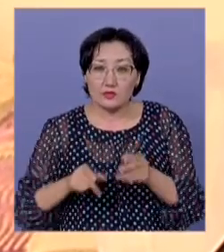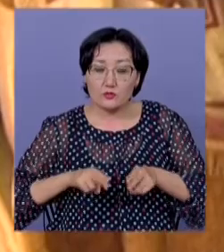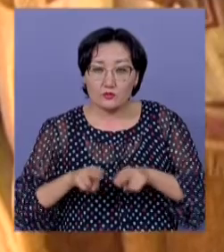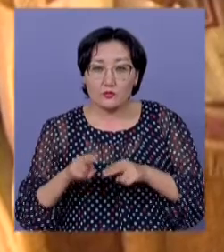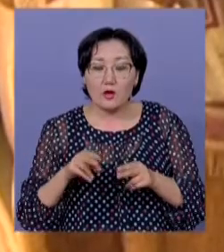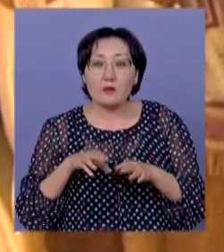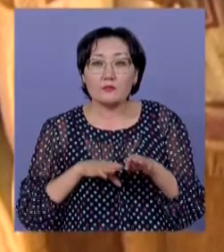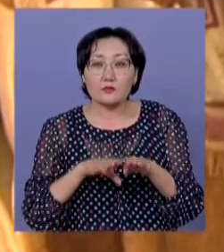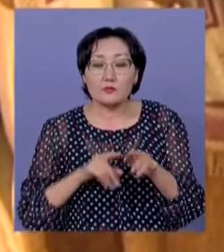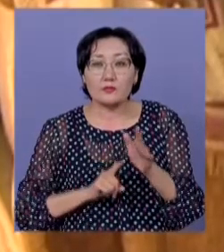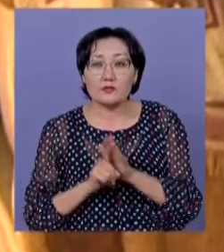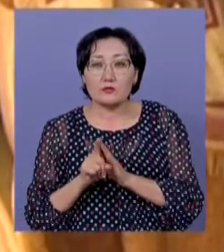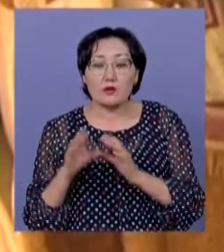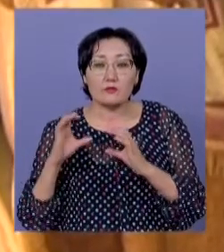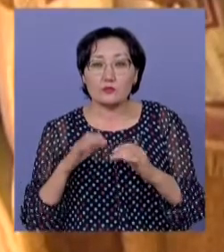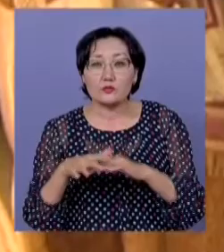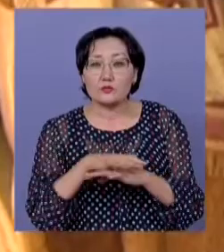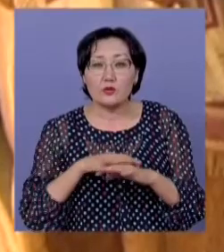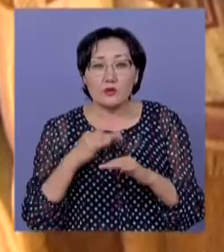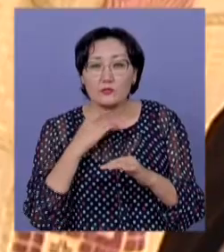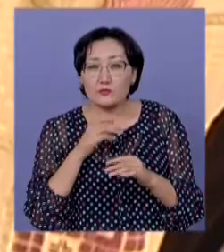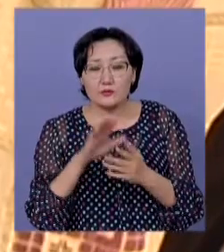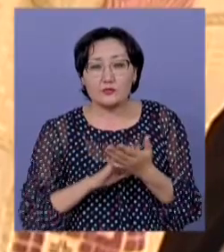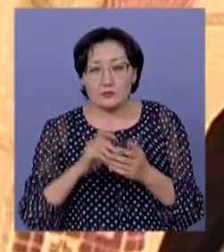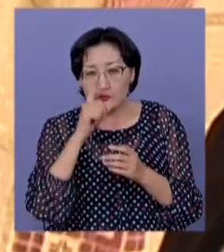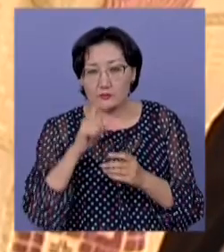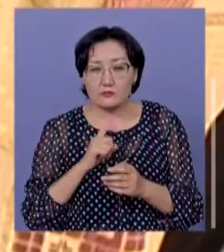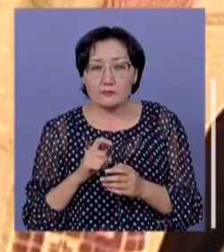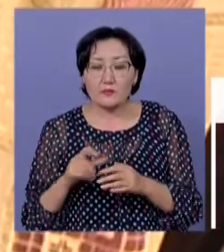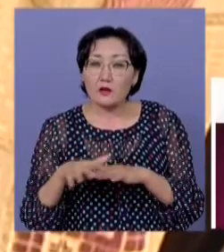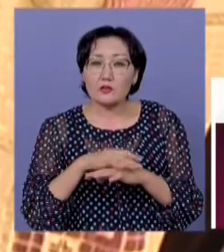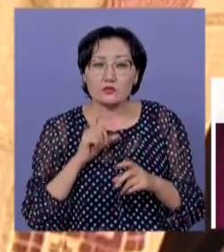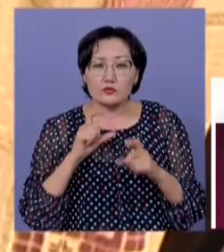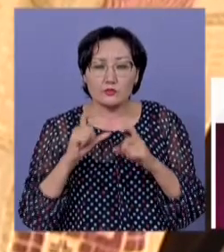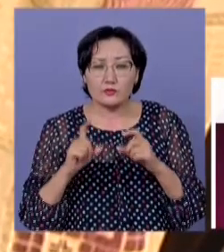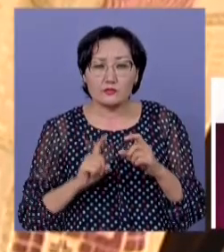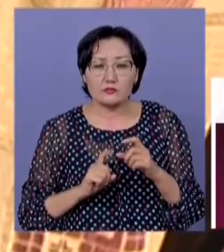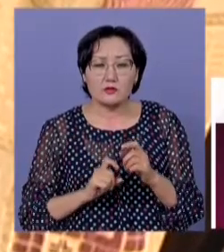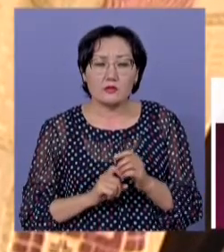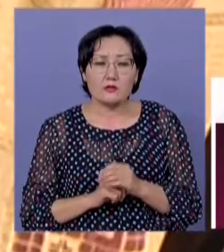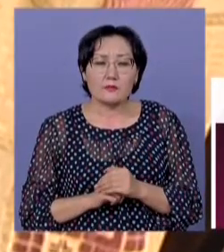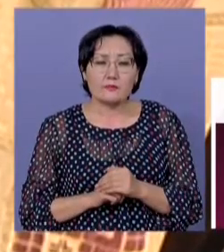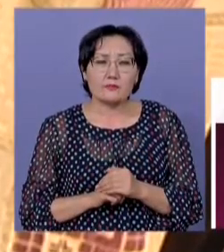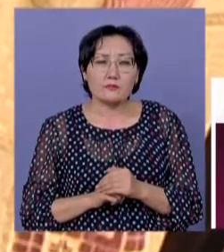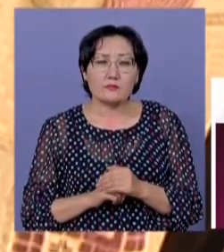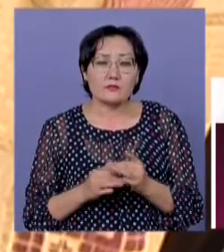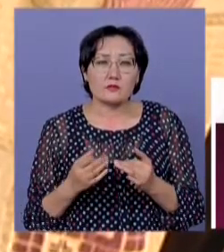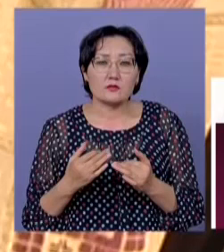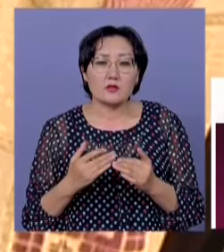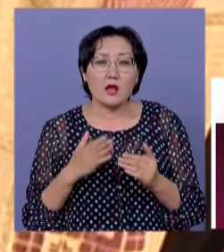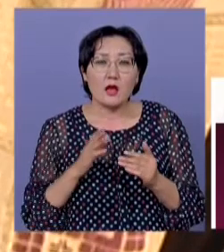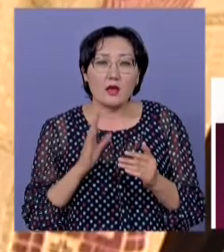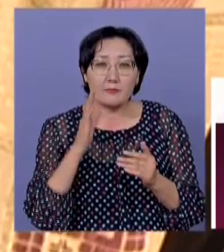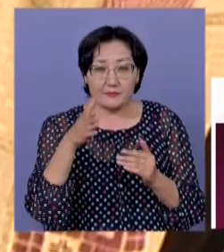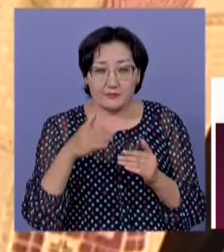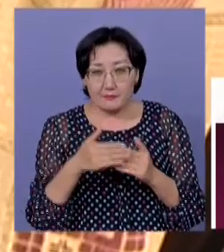басталып, автобустағы адамның көптігінен еш нәрсені түсінбей қалған. Шу болып кеткеннен кейін бәрі ел өзіне жабылғаннан кейін барып алдыңғы есігін